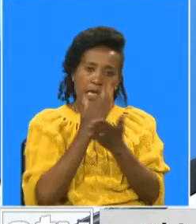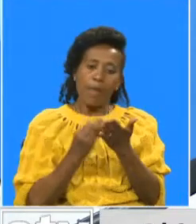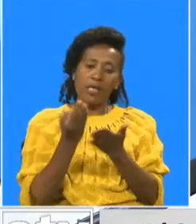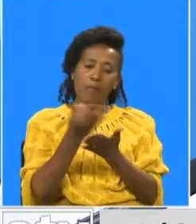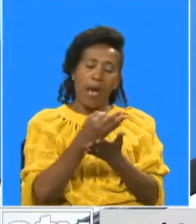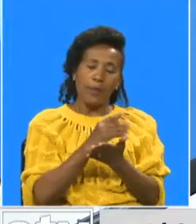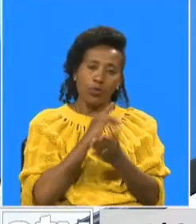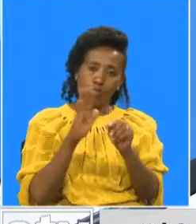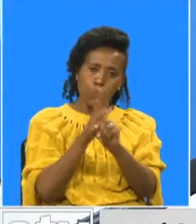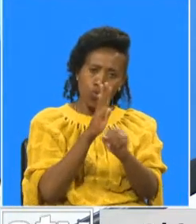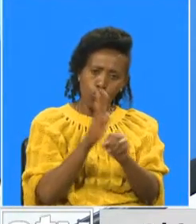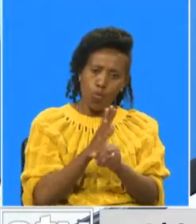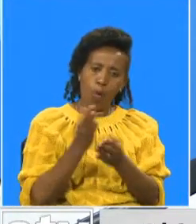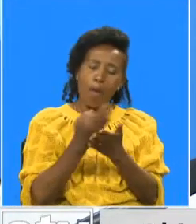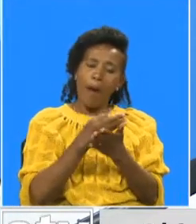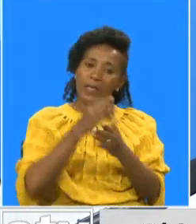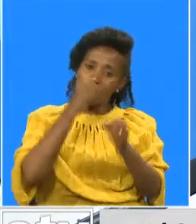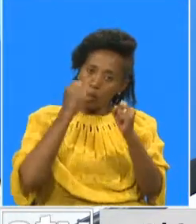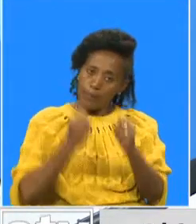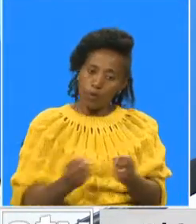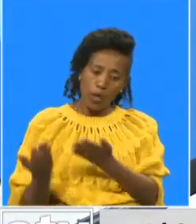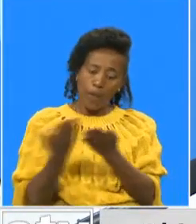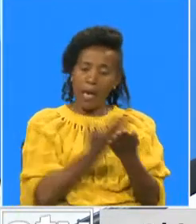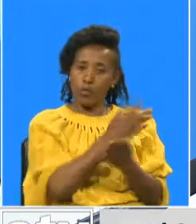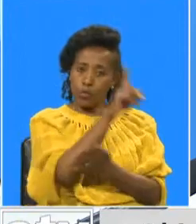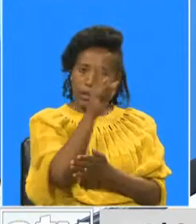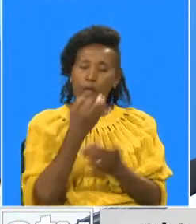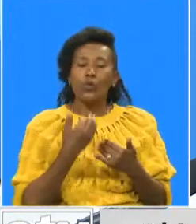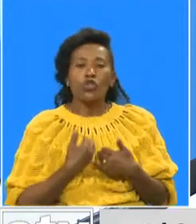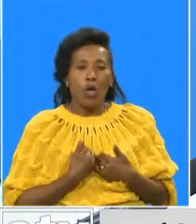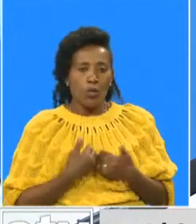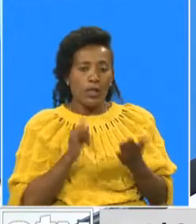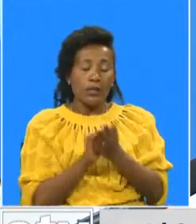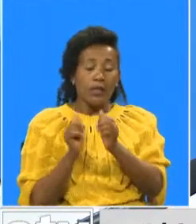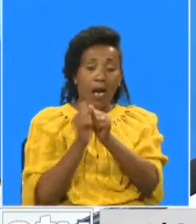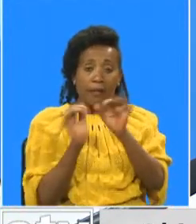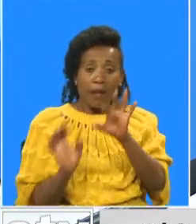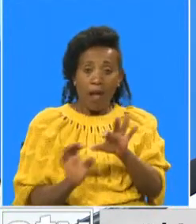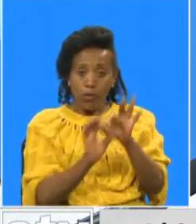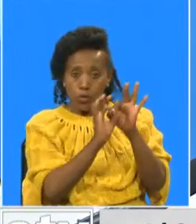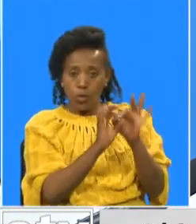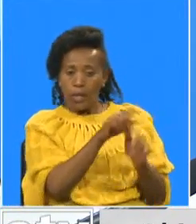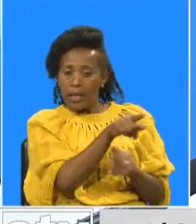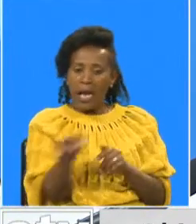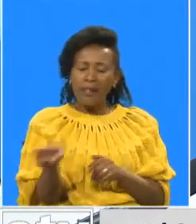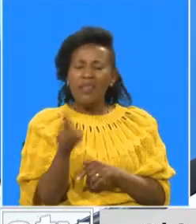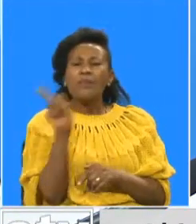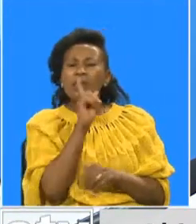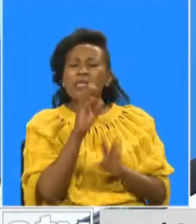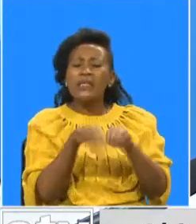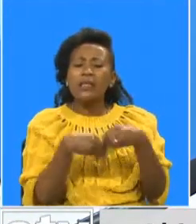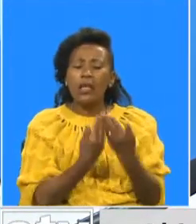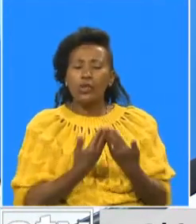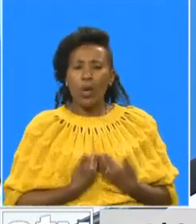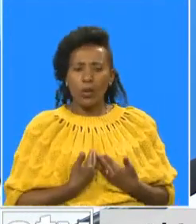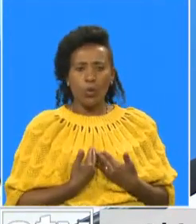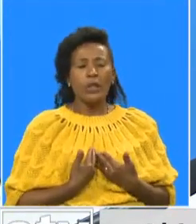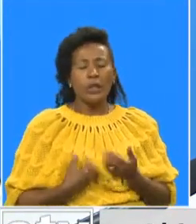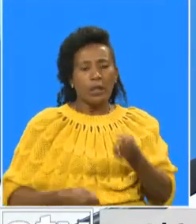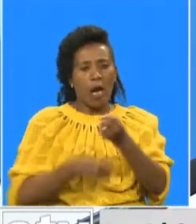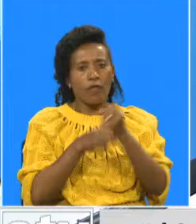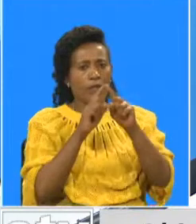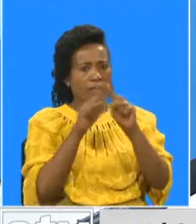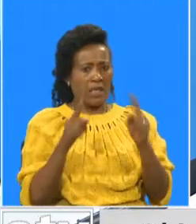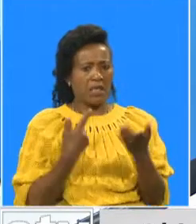የሚያመርቱ ሙሉ በሙሉ ማምረት እንደሚችሉ የሚያቀርባቸው ጥያቄዎች አሉና ከዚህ ጋር ታይዙ እናንተ ምንድነው እየሰጣችኋቸው ያለው ድጋፍ